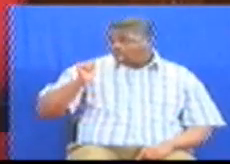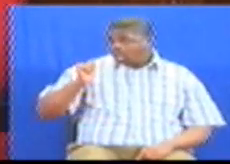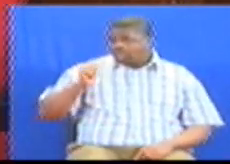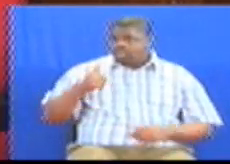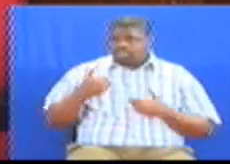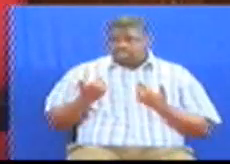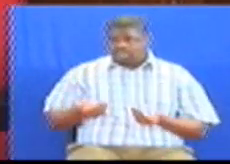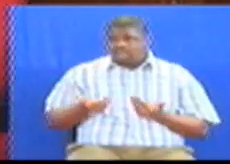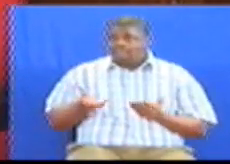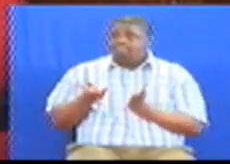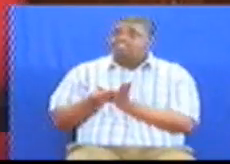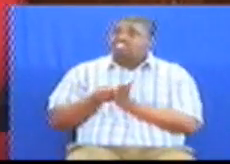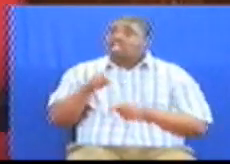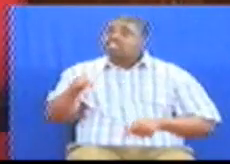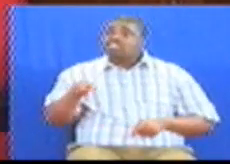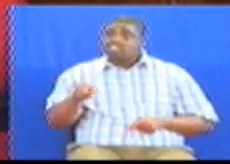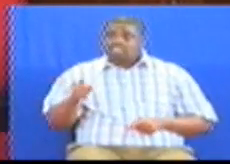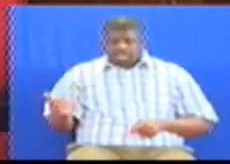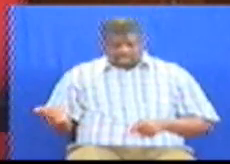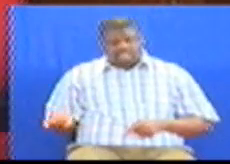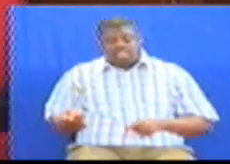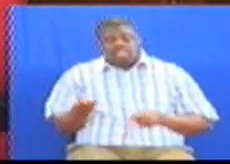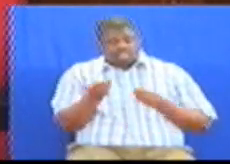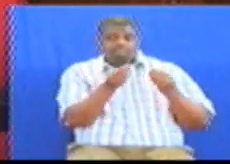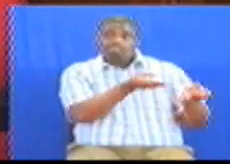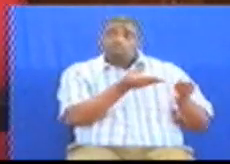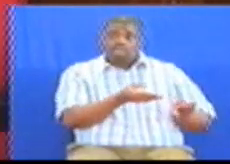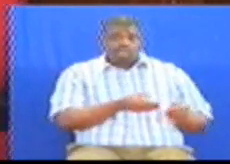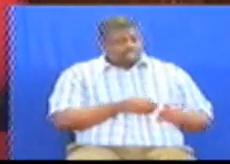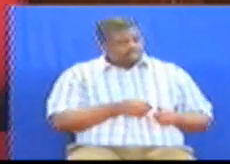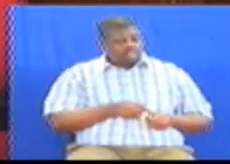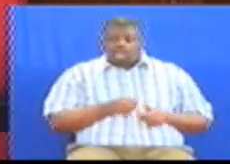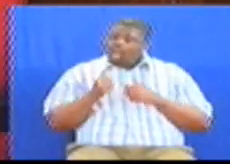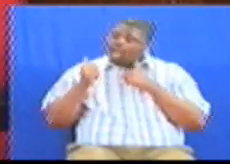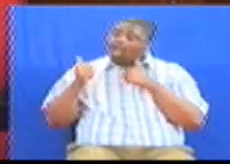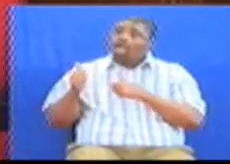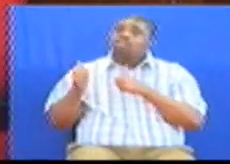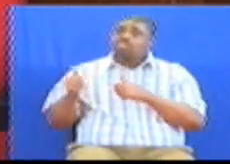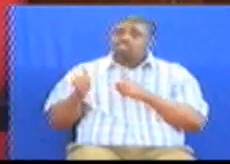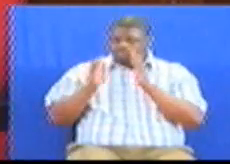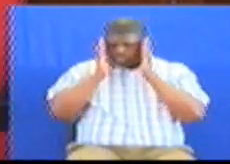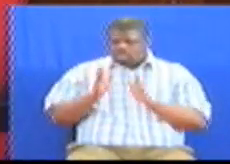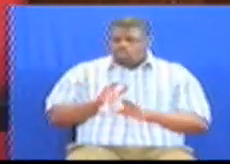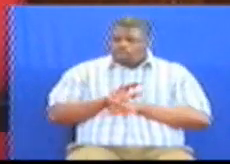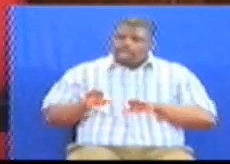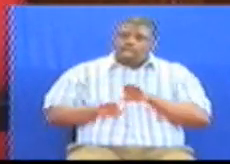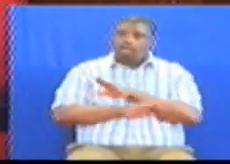Naomba sana fedha ile basi iende kituo kile kijengwe. Ni ahadi ya mheshimiwa makamu wa rais mama yetu